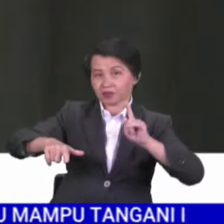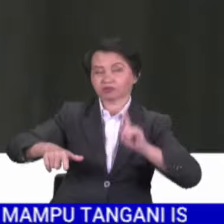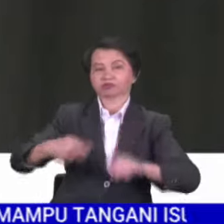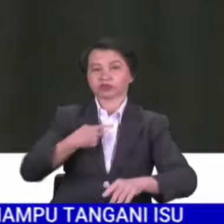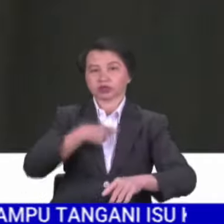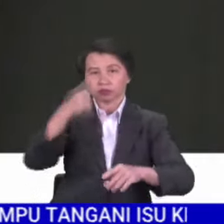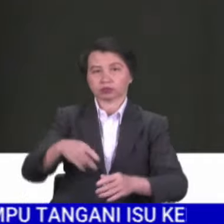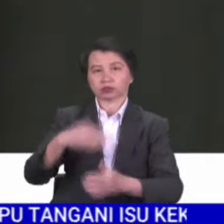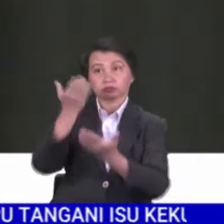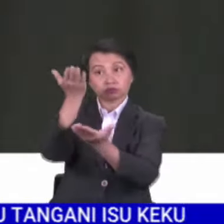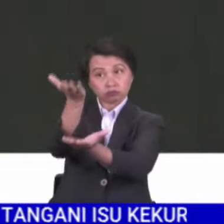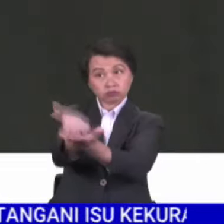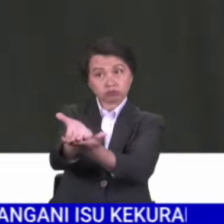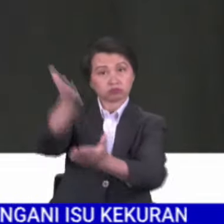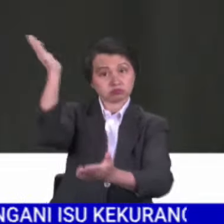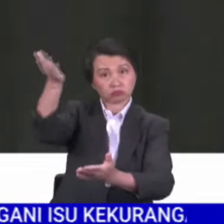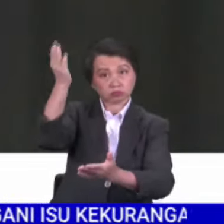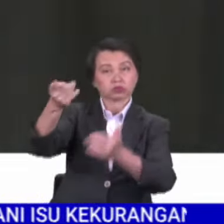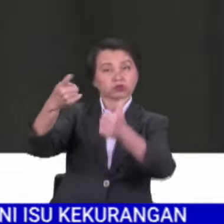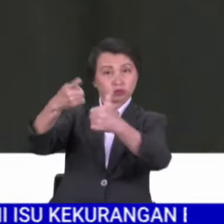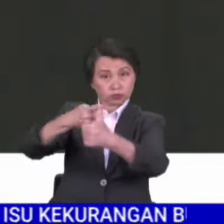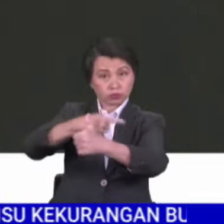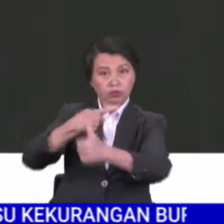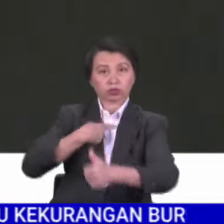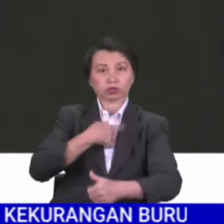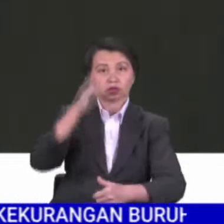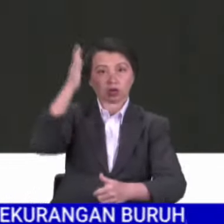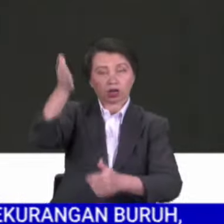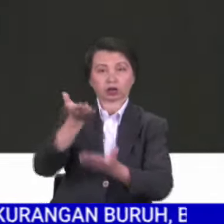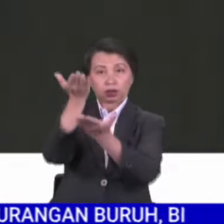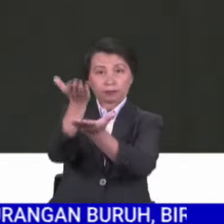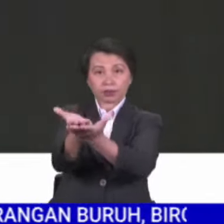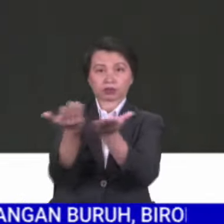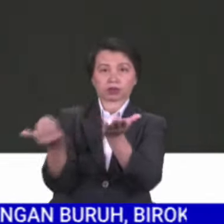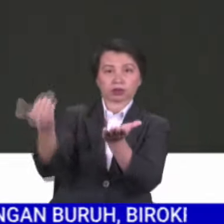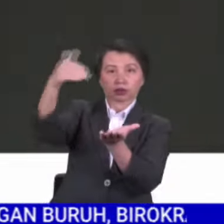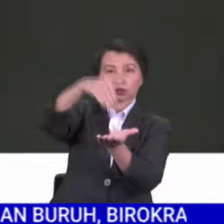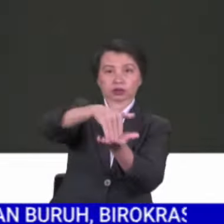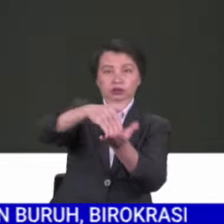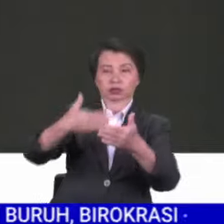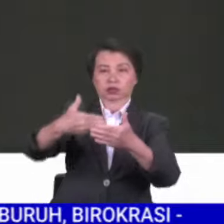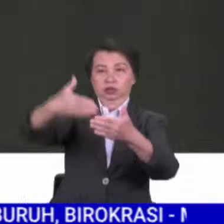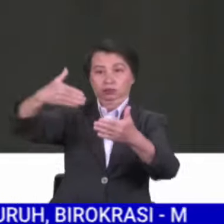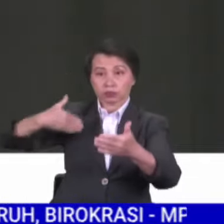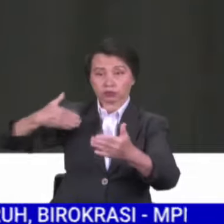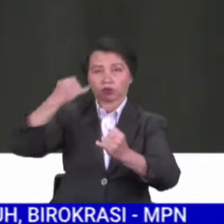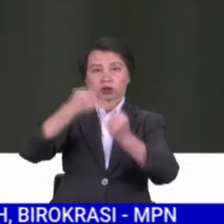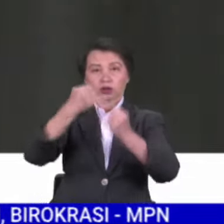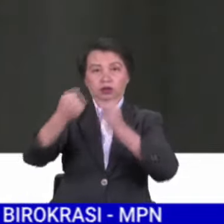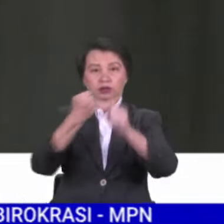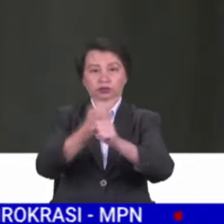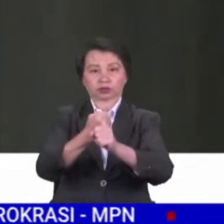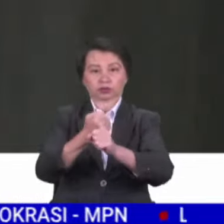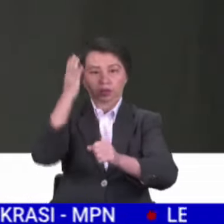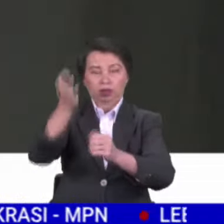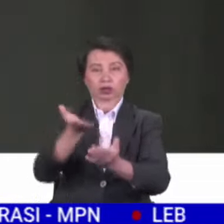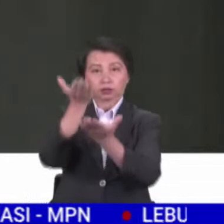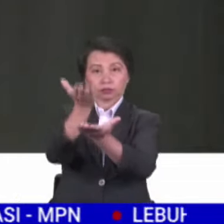Kita kena bentang dulu. Kita akan bentang sekali lagi. Sebelum akhir tahun kita akan bentang